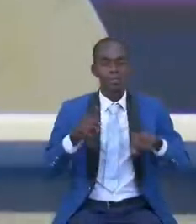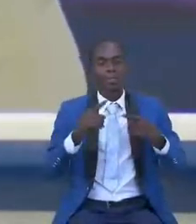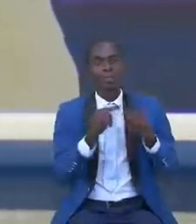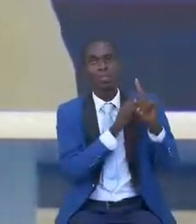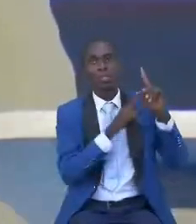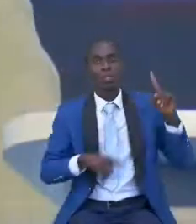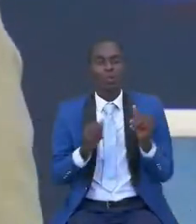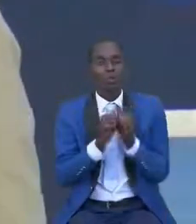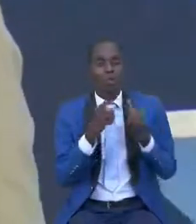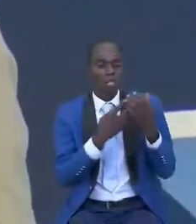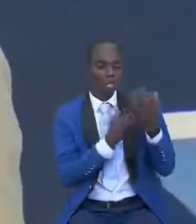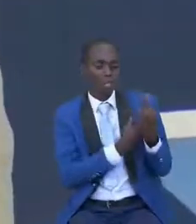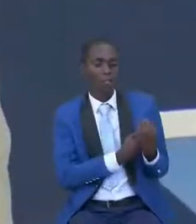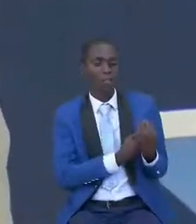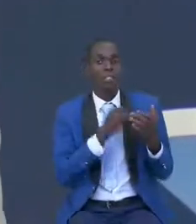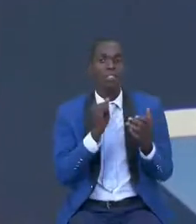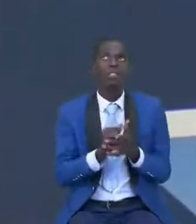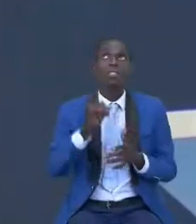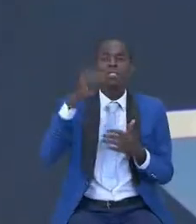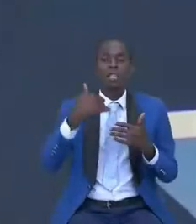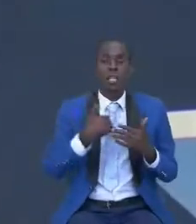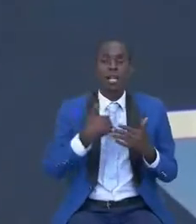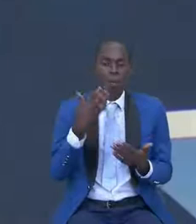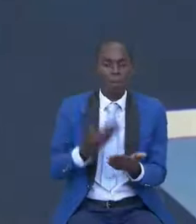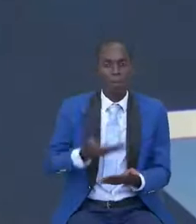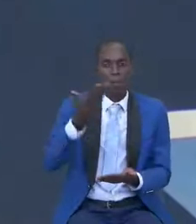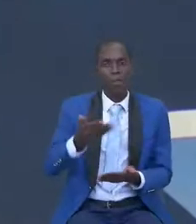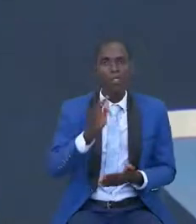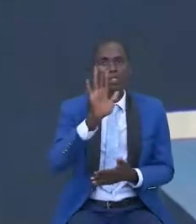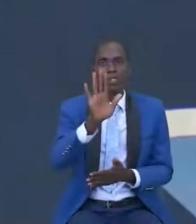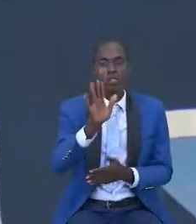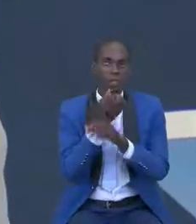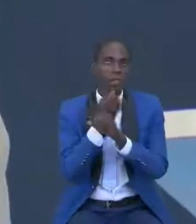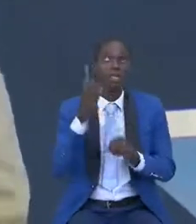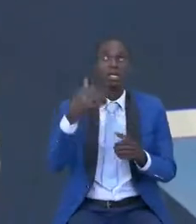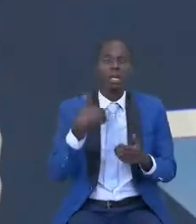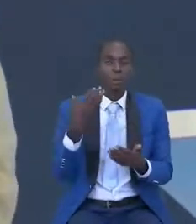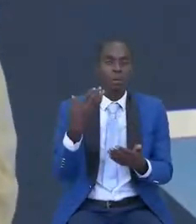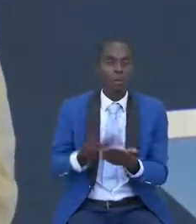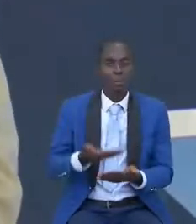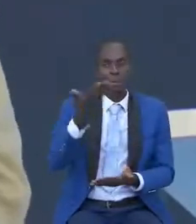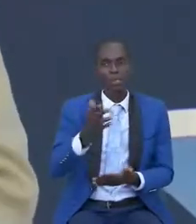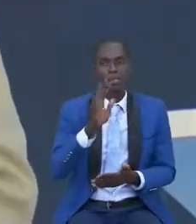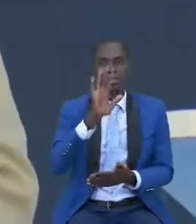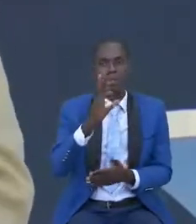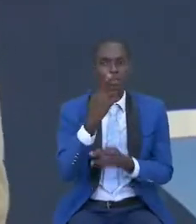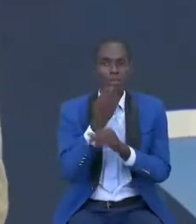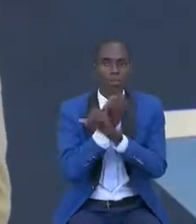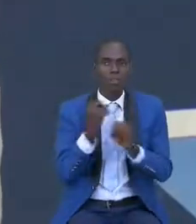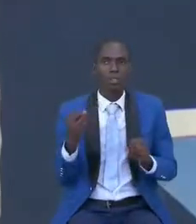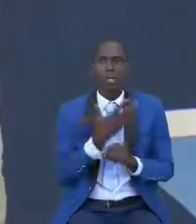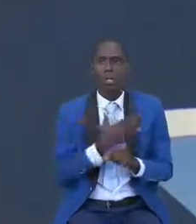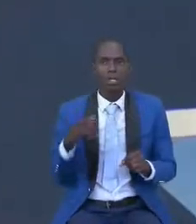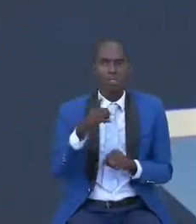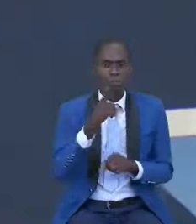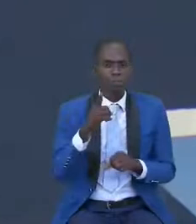Et comme tu viens au Seigneur, avec confiance, qu'il a acquis ton salut, qu'il a acquis